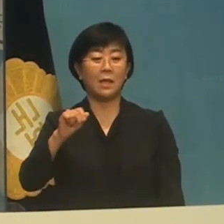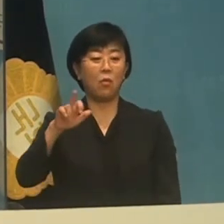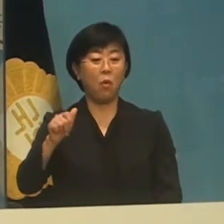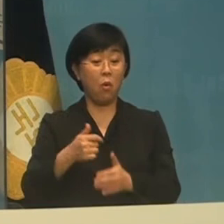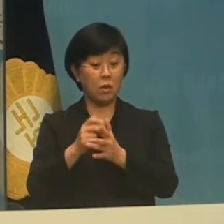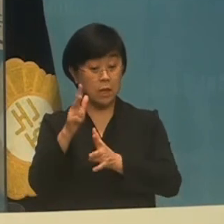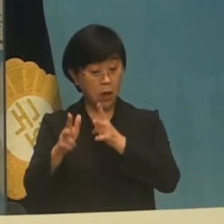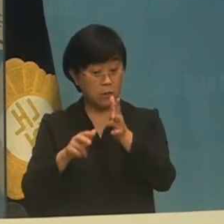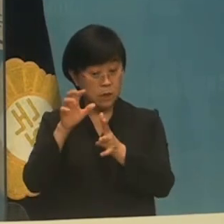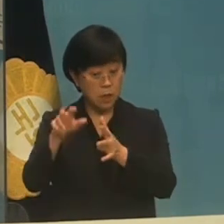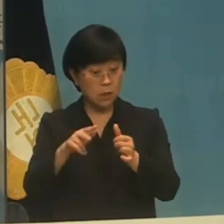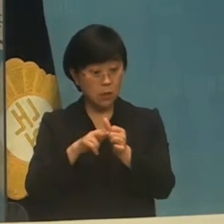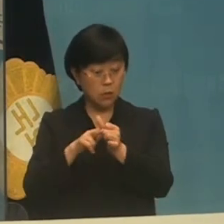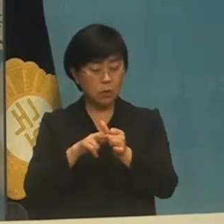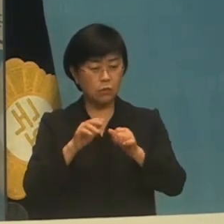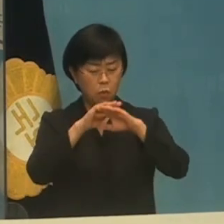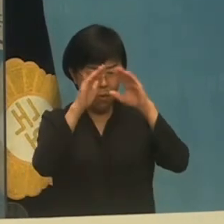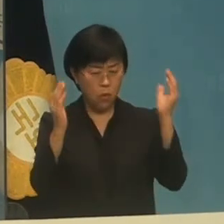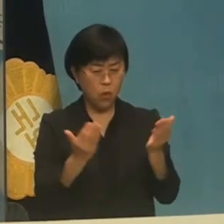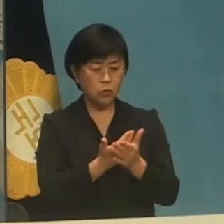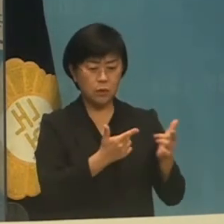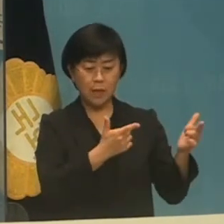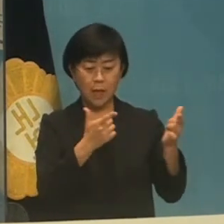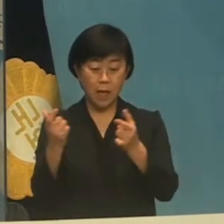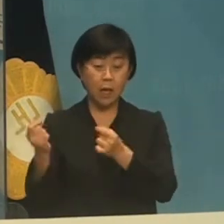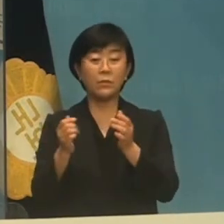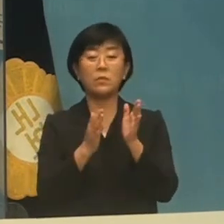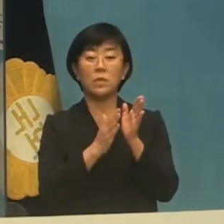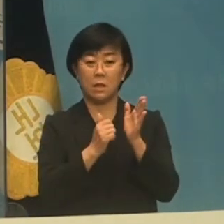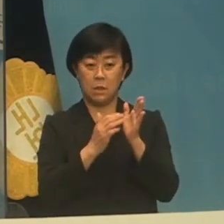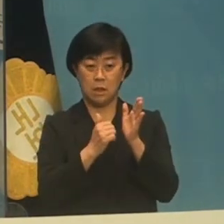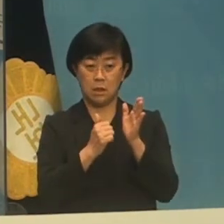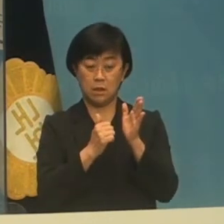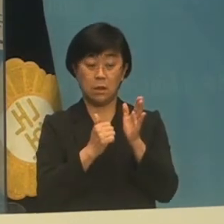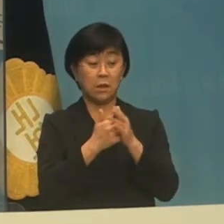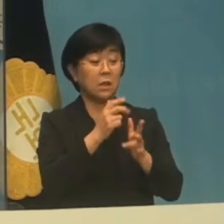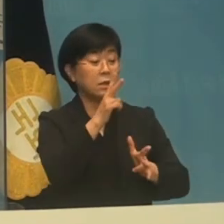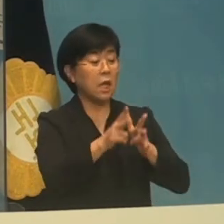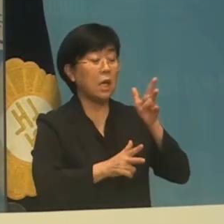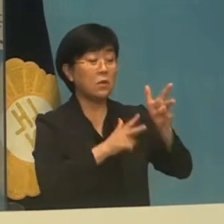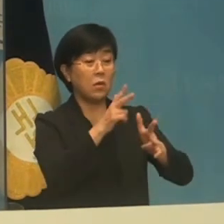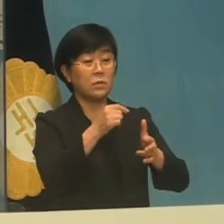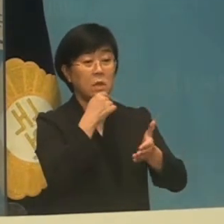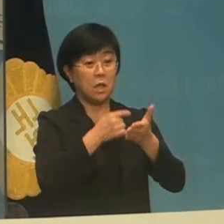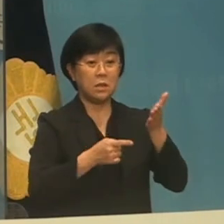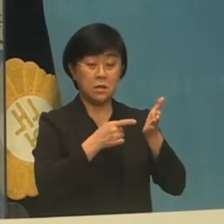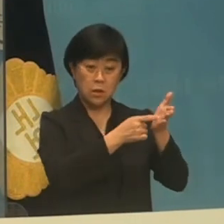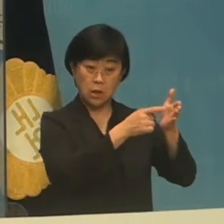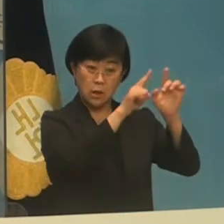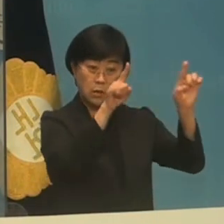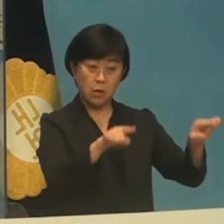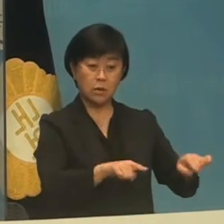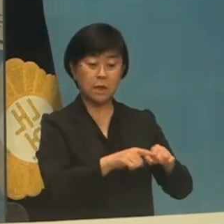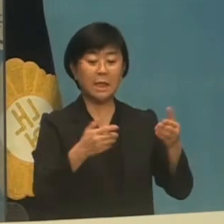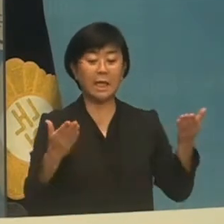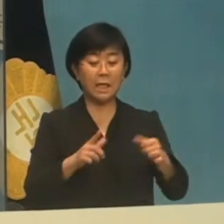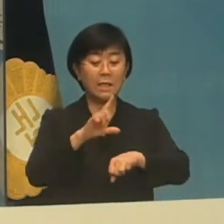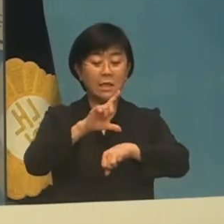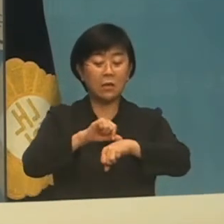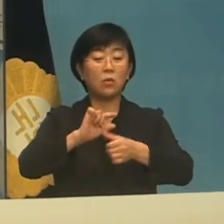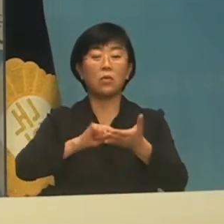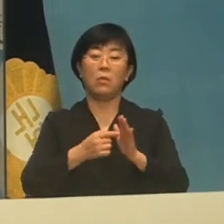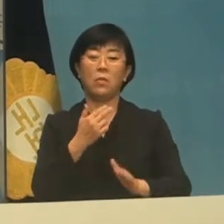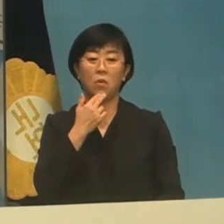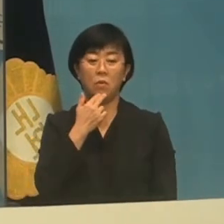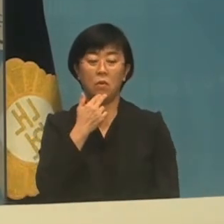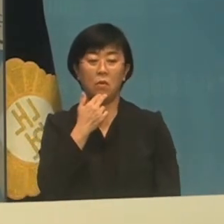사업장의 정보도 모두 비공개되었습니다. 심지어 산재신청 노동자가 작성했던 근무 시간도 공개하지